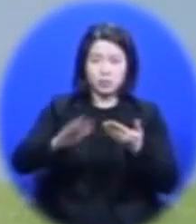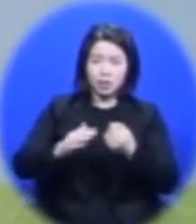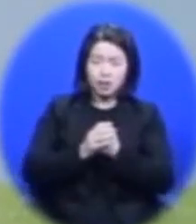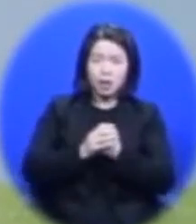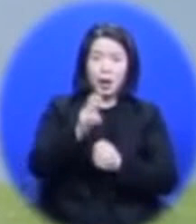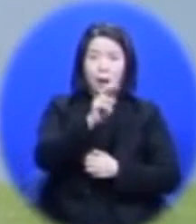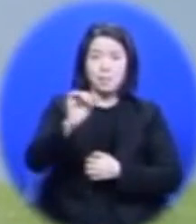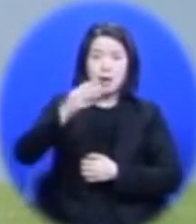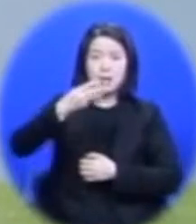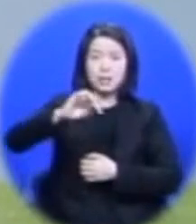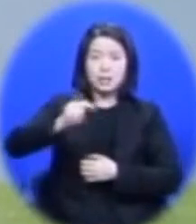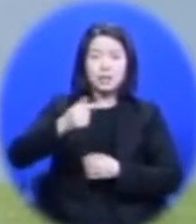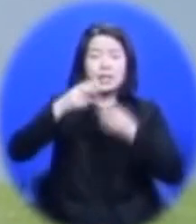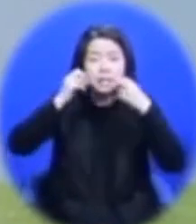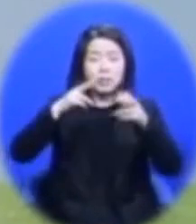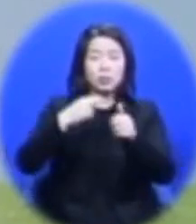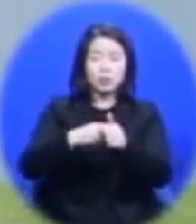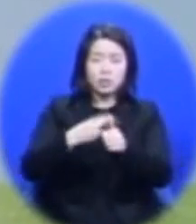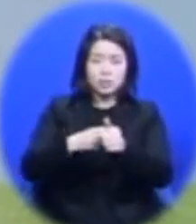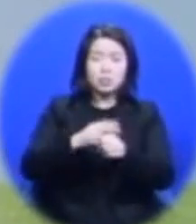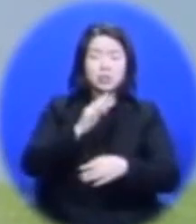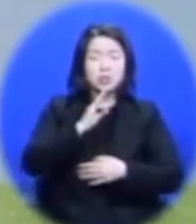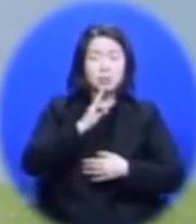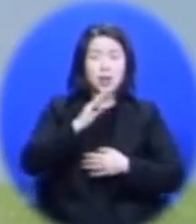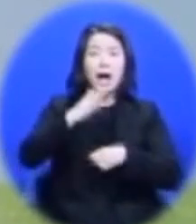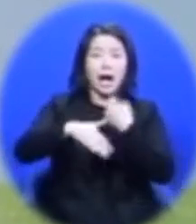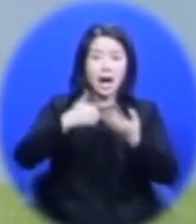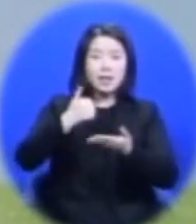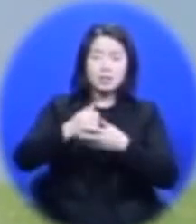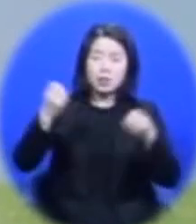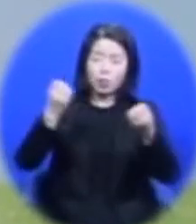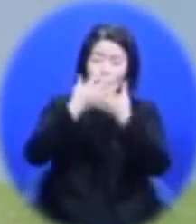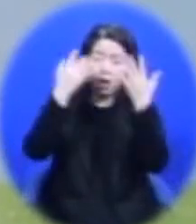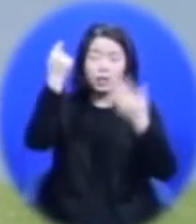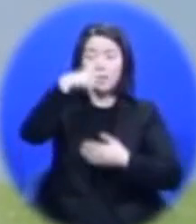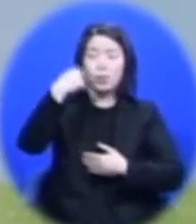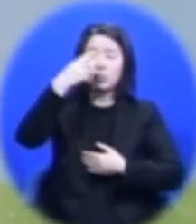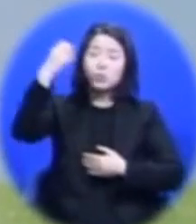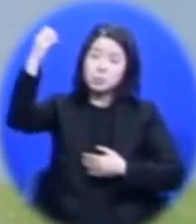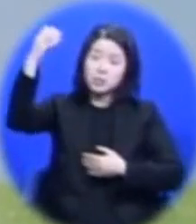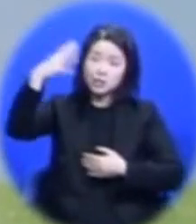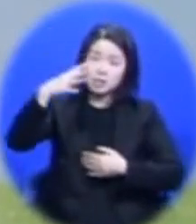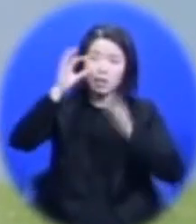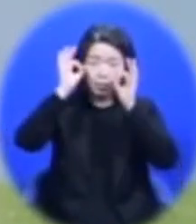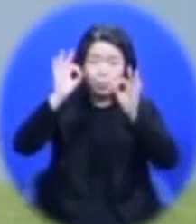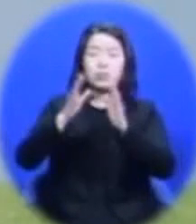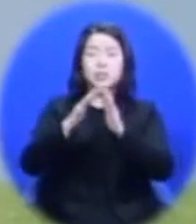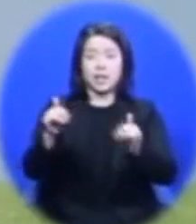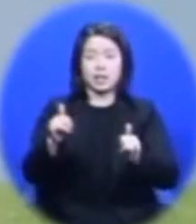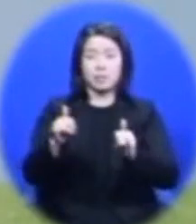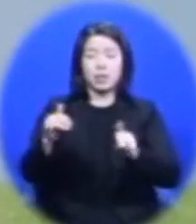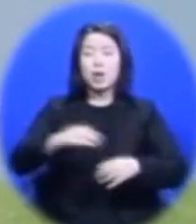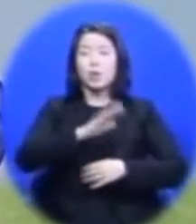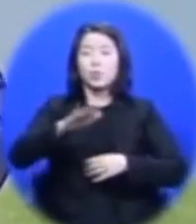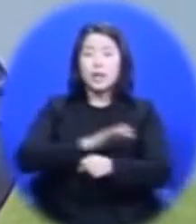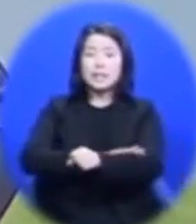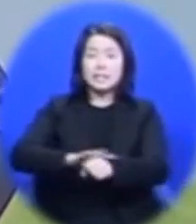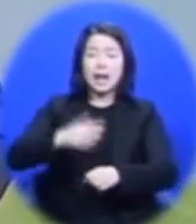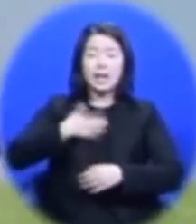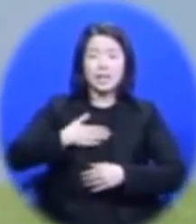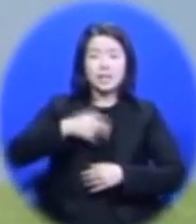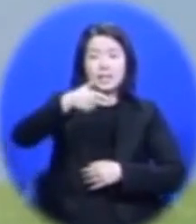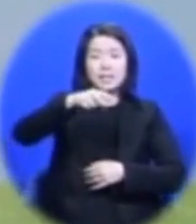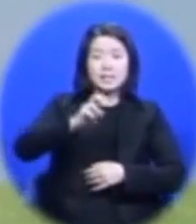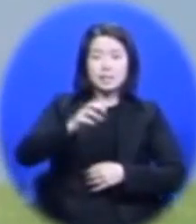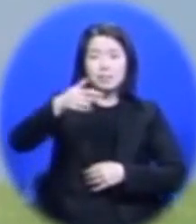마틴 선교사님은 정말 하나님의 그 환한 얼굴빛을 본 사람이었습니다. 우리가 잘 아는 짐 엘리엇